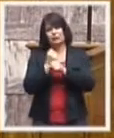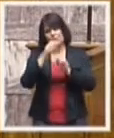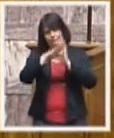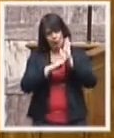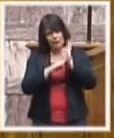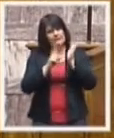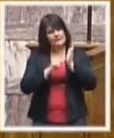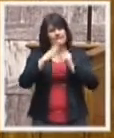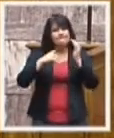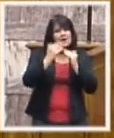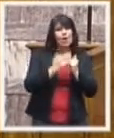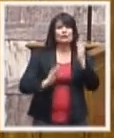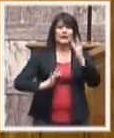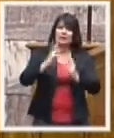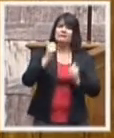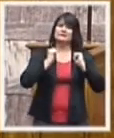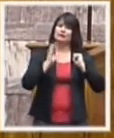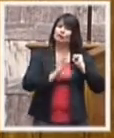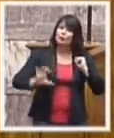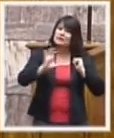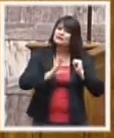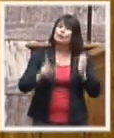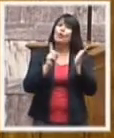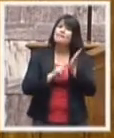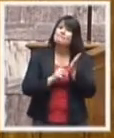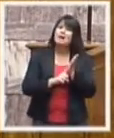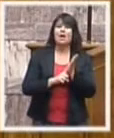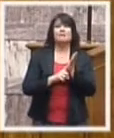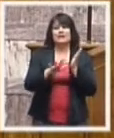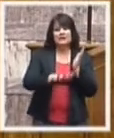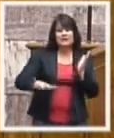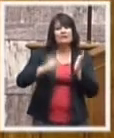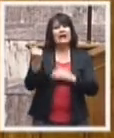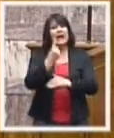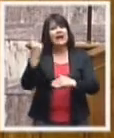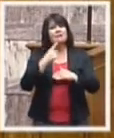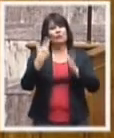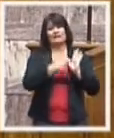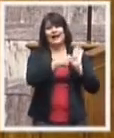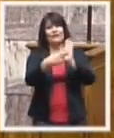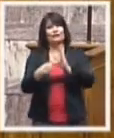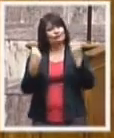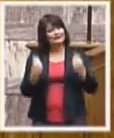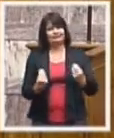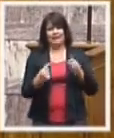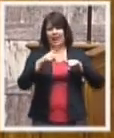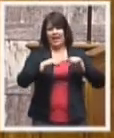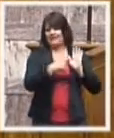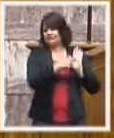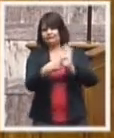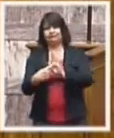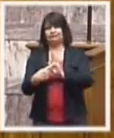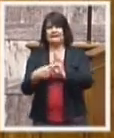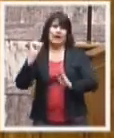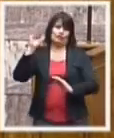πρώτον την ποιοτική αναβάθμιση του ελληνικού τουρισμού και δεύτερον τη δημιουργία θετικού κλίματος για την εικόνα της Ελλάδας στις ξένες αγορές. Χρειάζεται